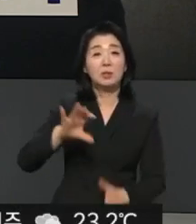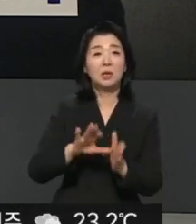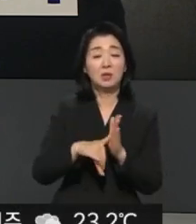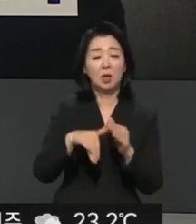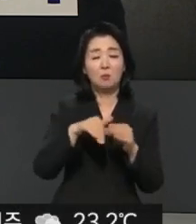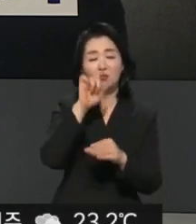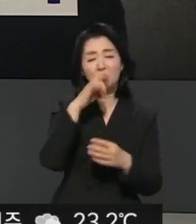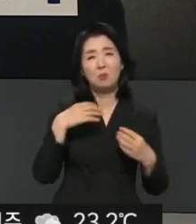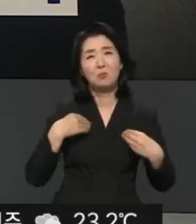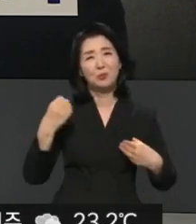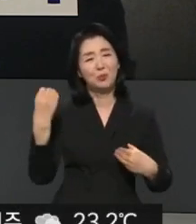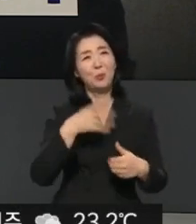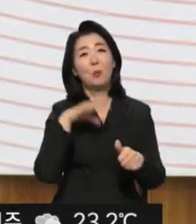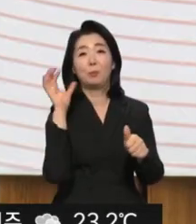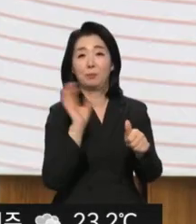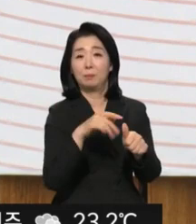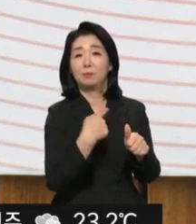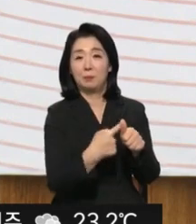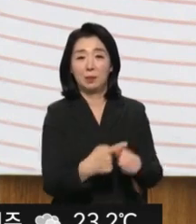지우기가 그 예입니다.